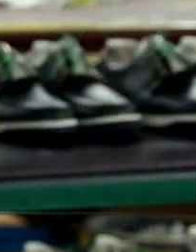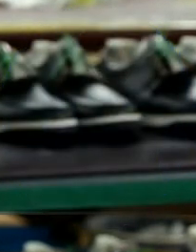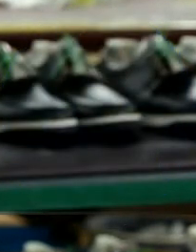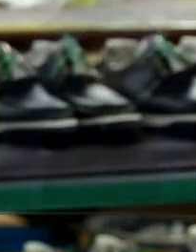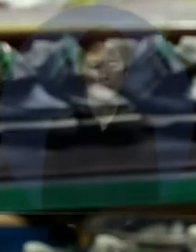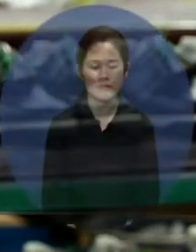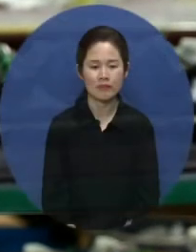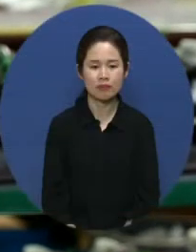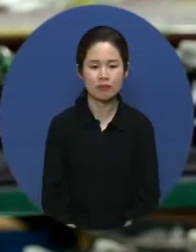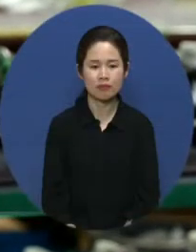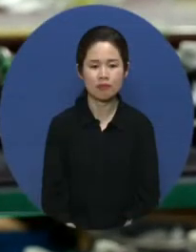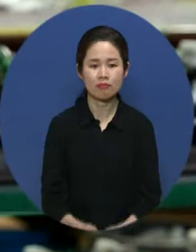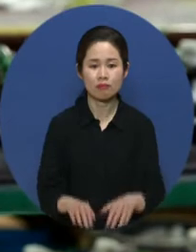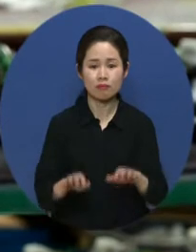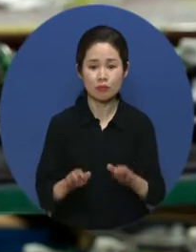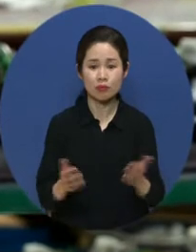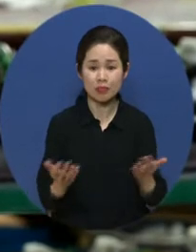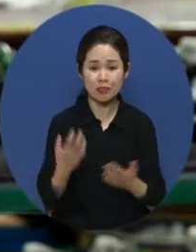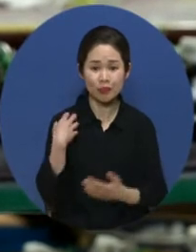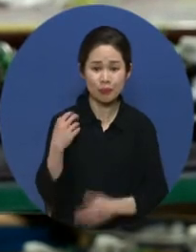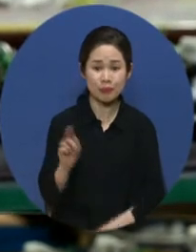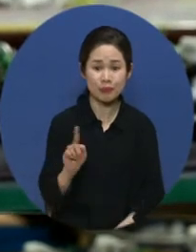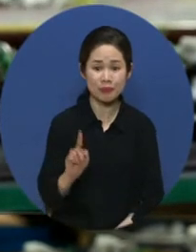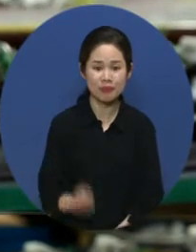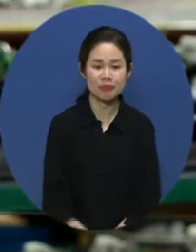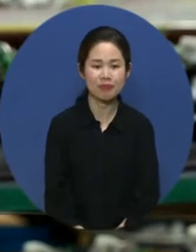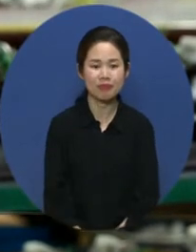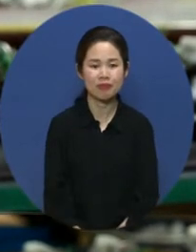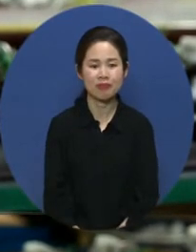2년. 지금 어떤 파트에서 근무를 하고 계신가요?